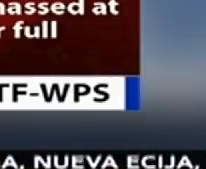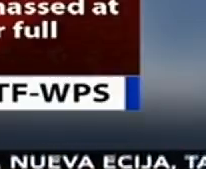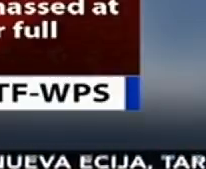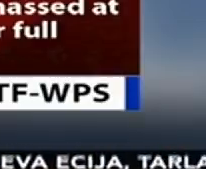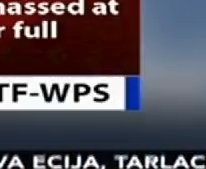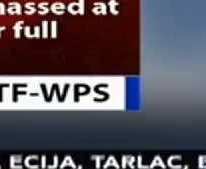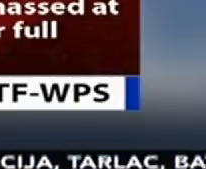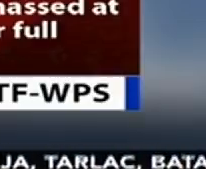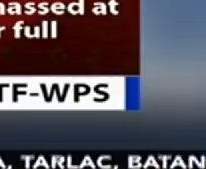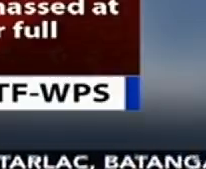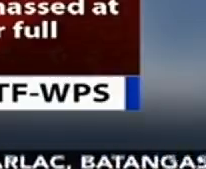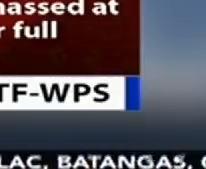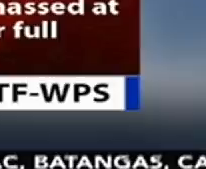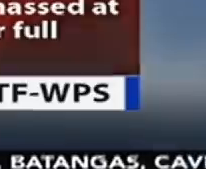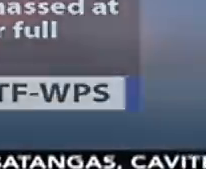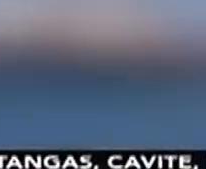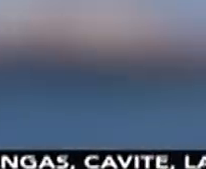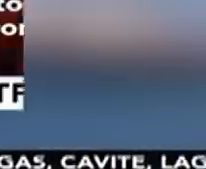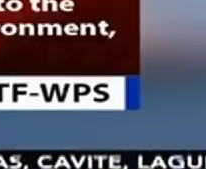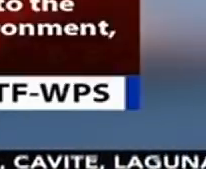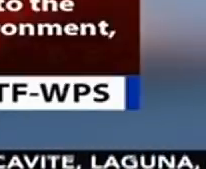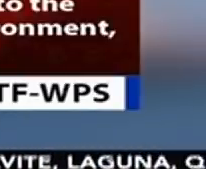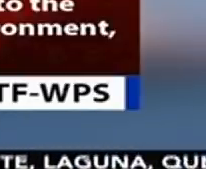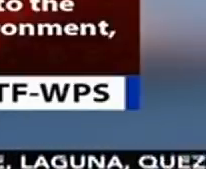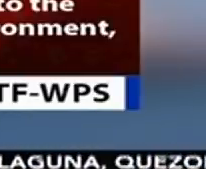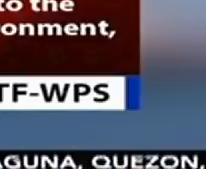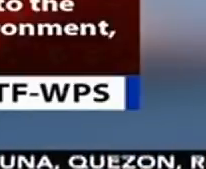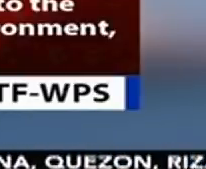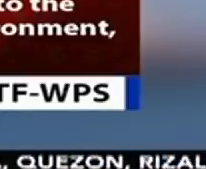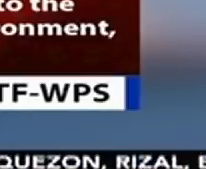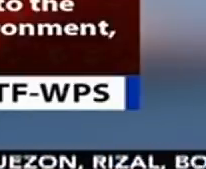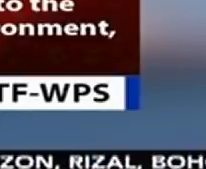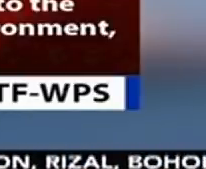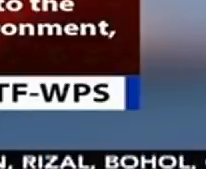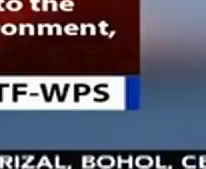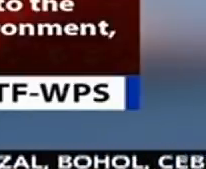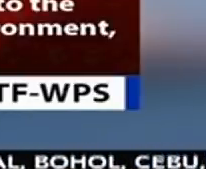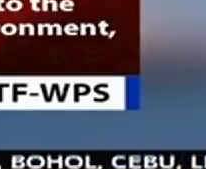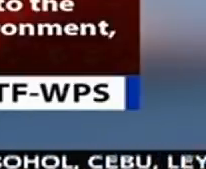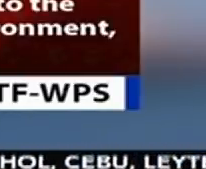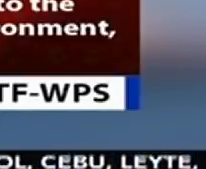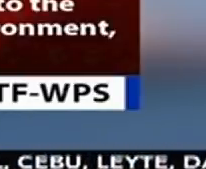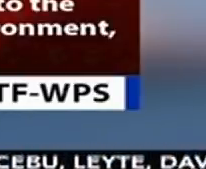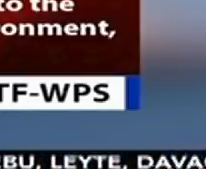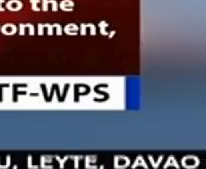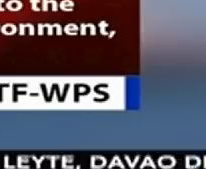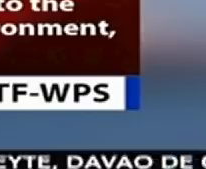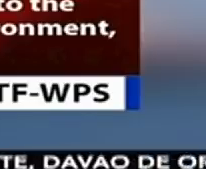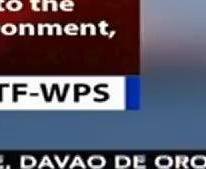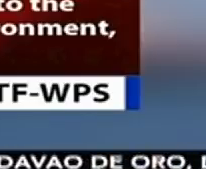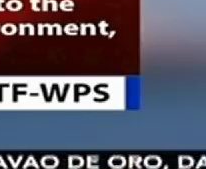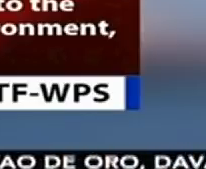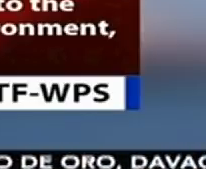daw bukas ang mga ilaw ng mga ito kahit gabi. Nababahala ang NTF-WPS dahil sa maaaring overfishing at pagkasira ng